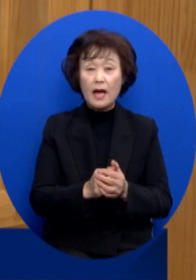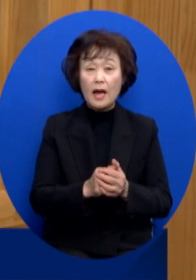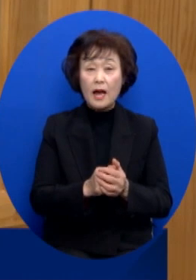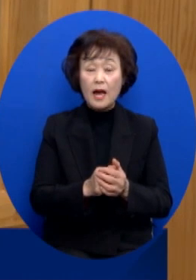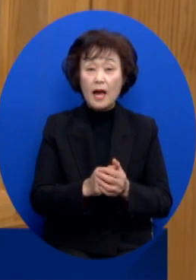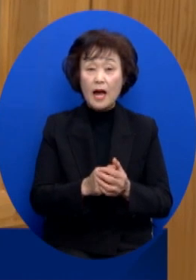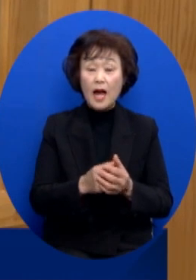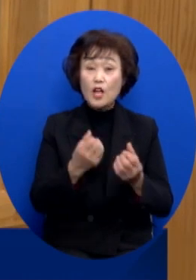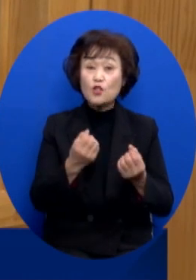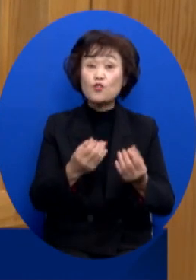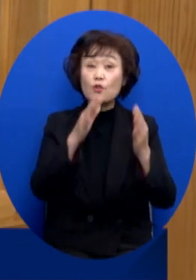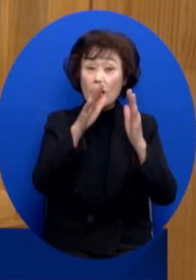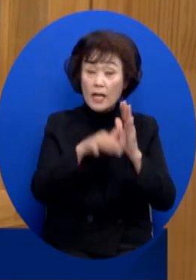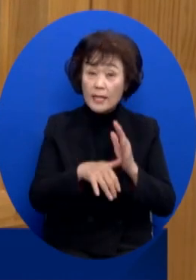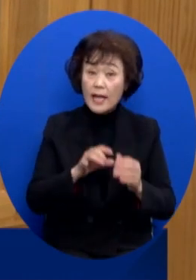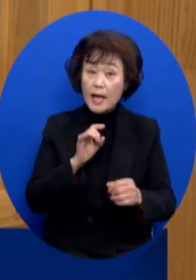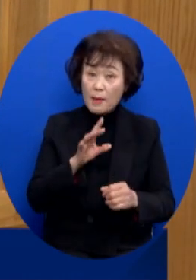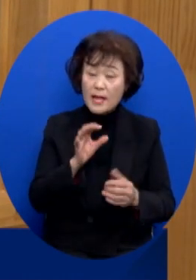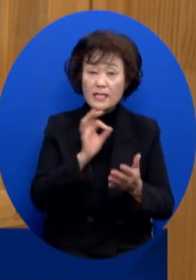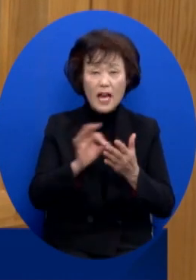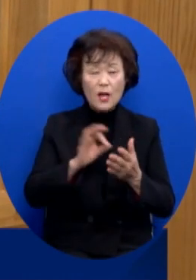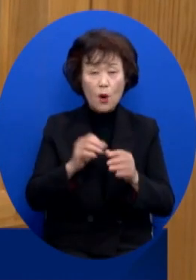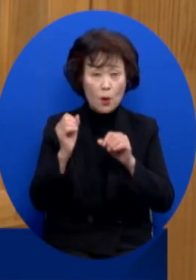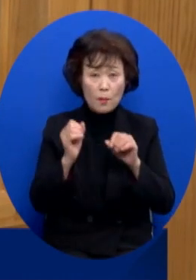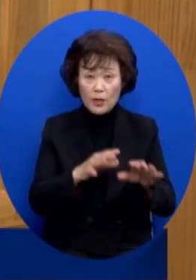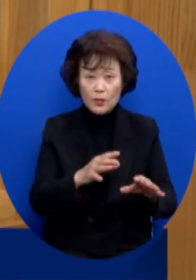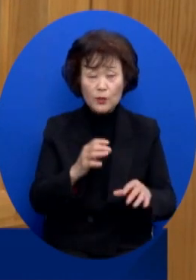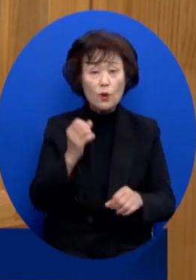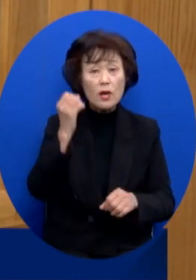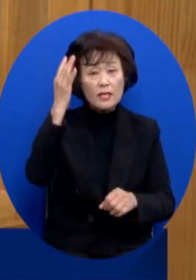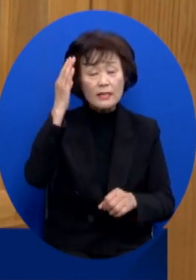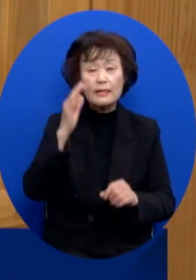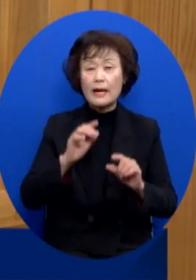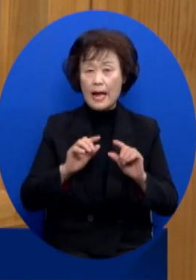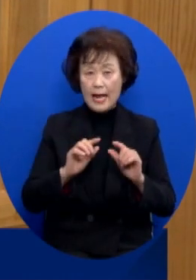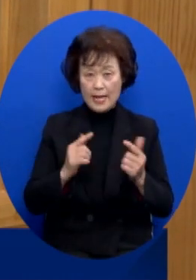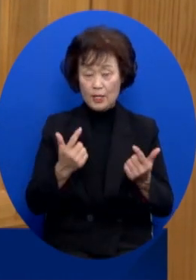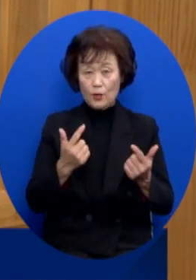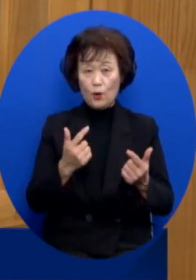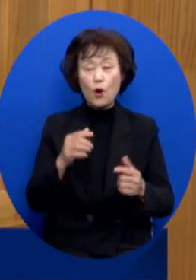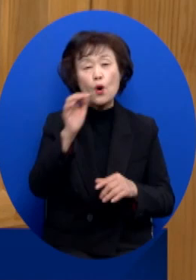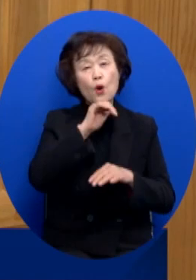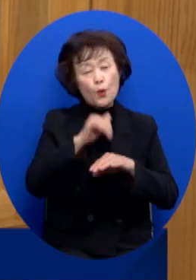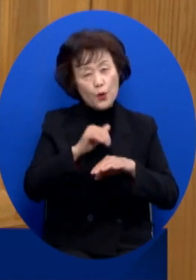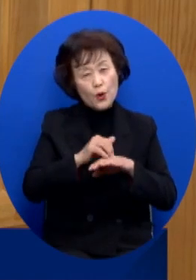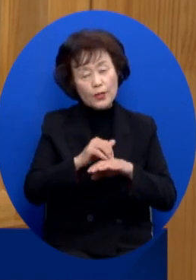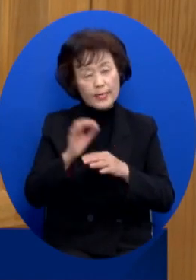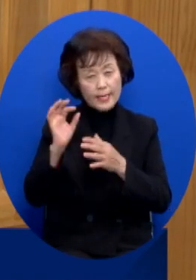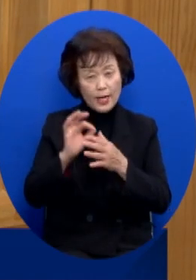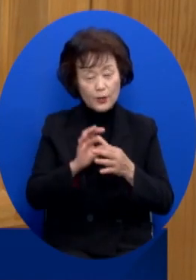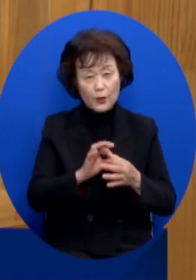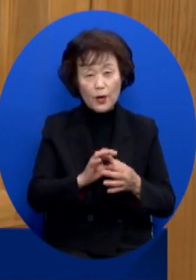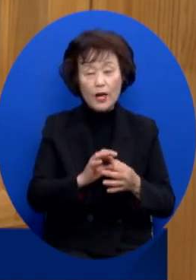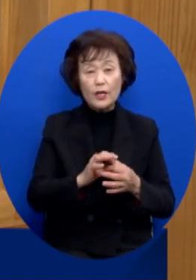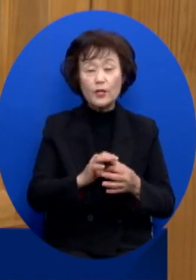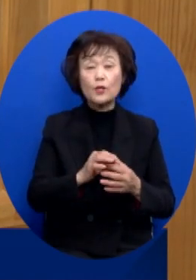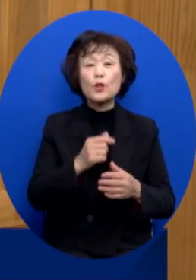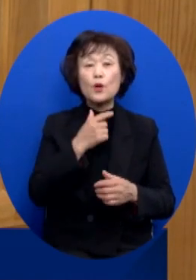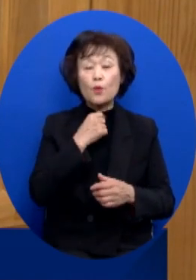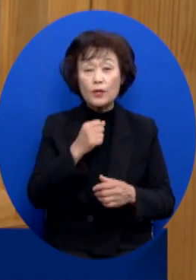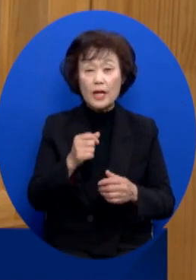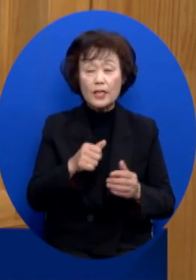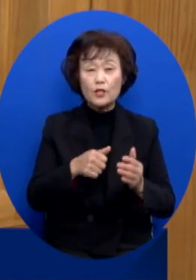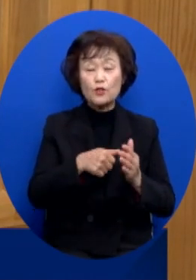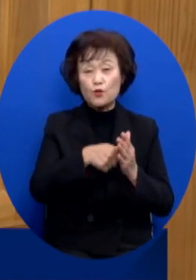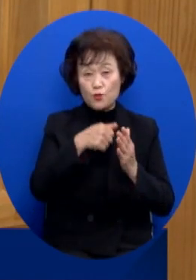사용하고 버려지거나 잊혀지는 영적 훈련이나 묵상집을 지향하고 싶었습니다 그래서 사순절기